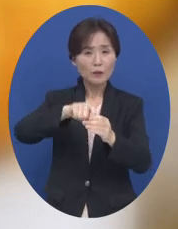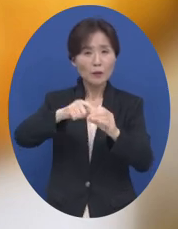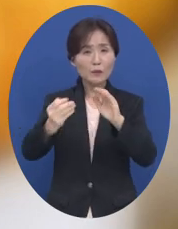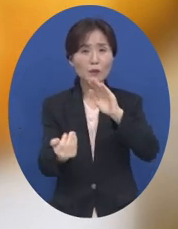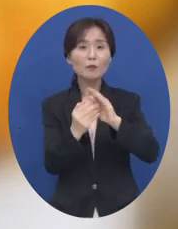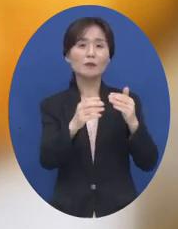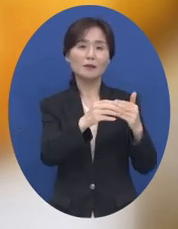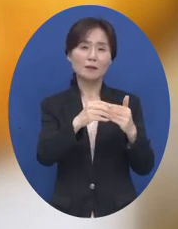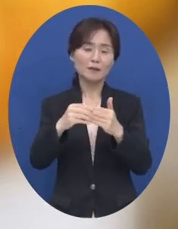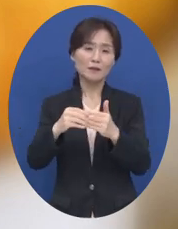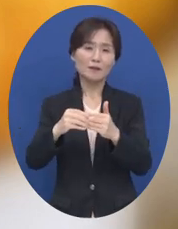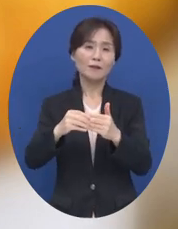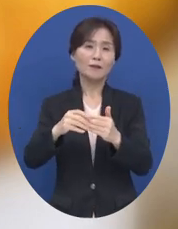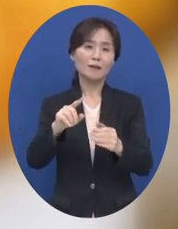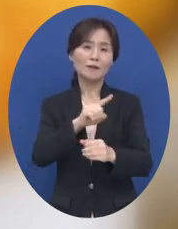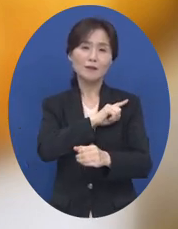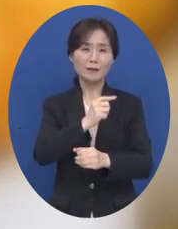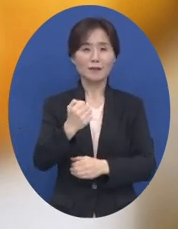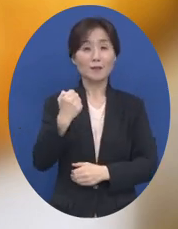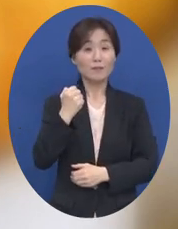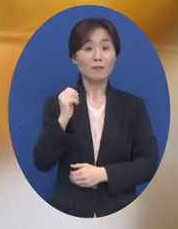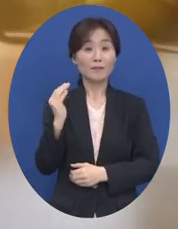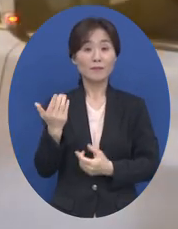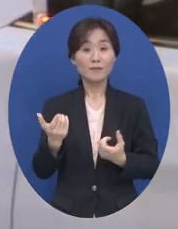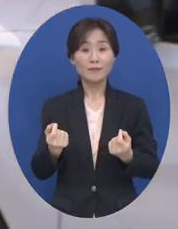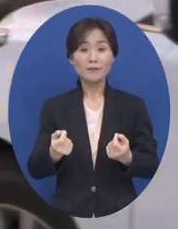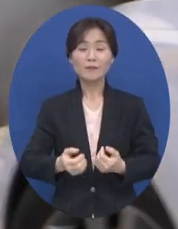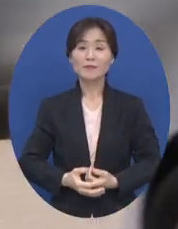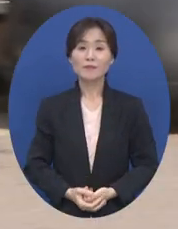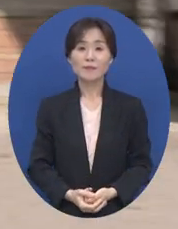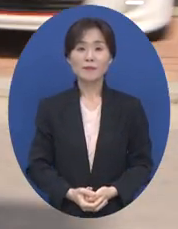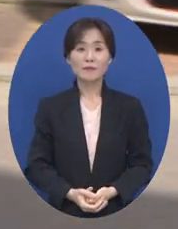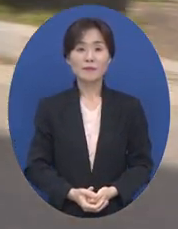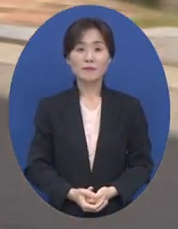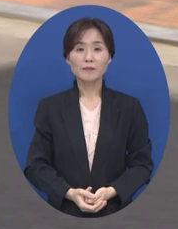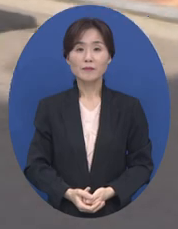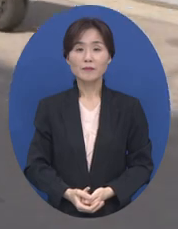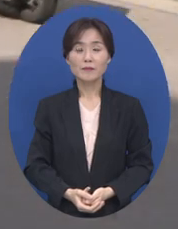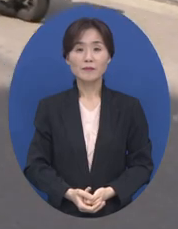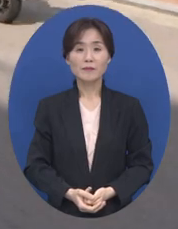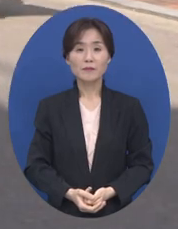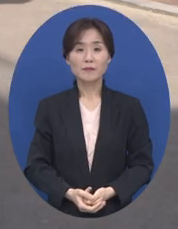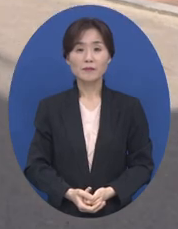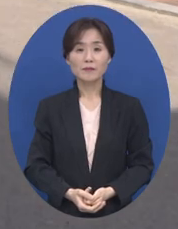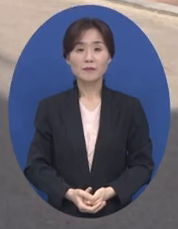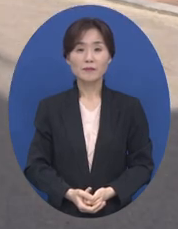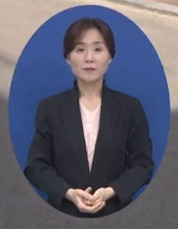성공으로 이끌 가장 큰 힘입니다. 경기지TV 최지연입니다.